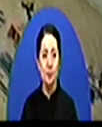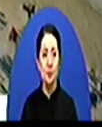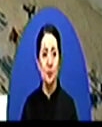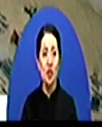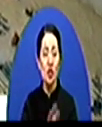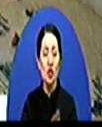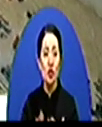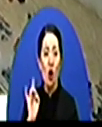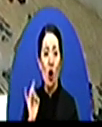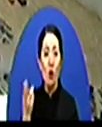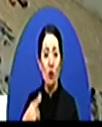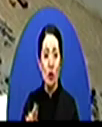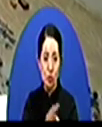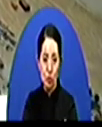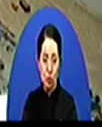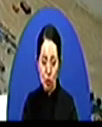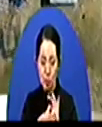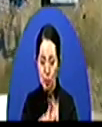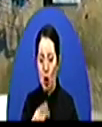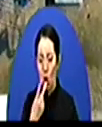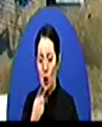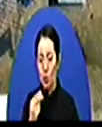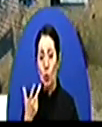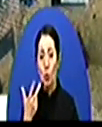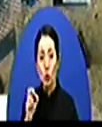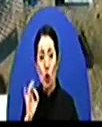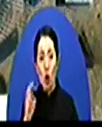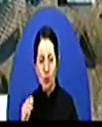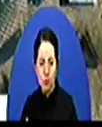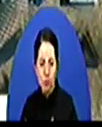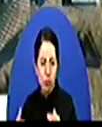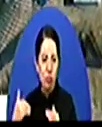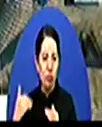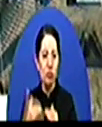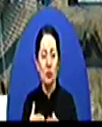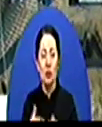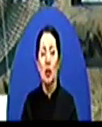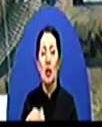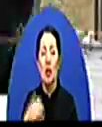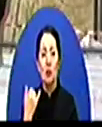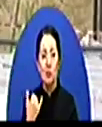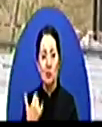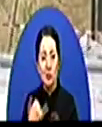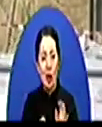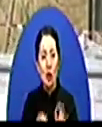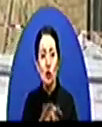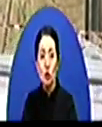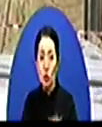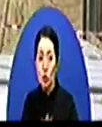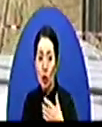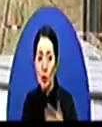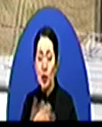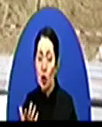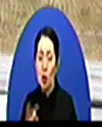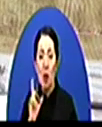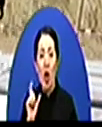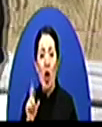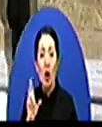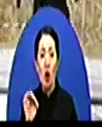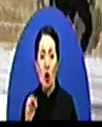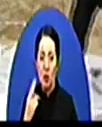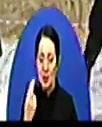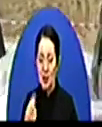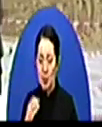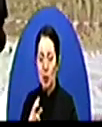Шинэ ховд төслийн хүрээнд 2030 он хүртэл 69 төсөл хэрэгжүүлэн үүний нэг нь эко цементийн үйлдвэр юм. Ховдчууд жилдээ 300 мянган гаруй тонн